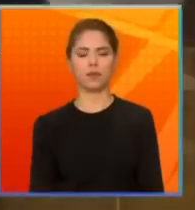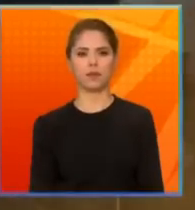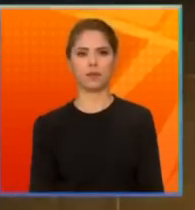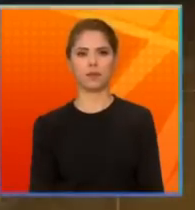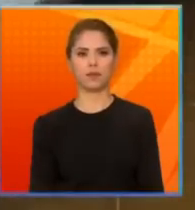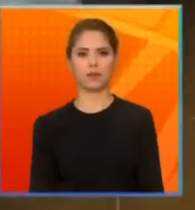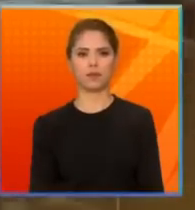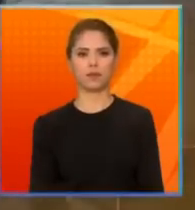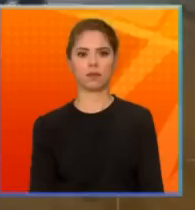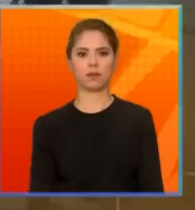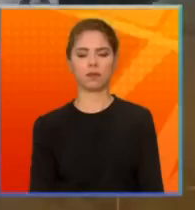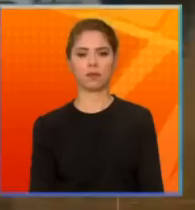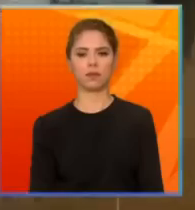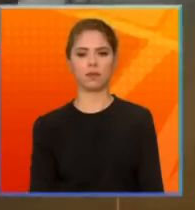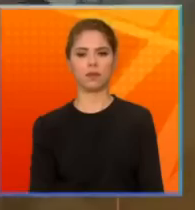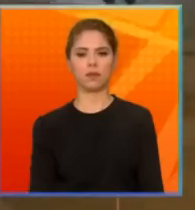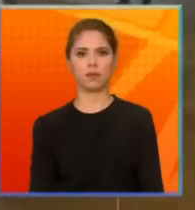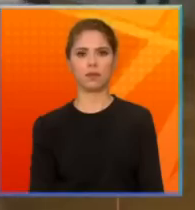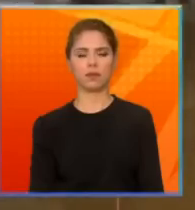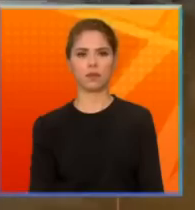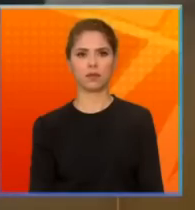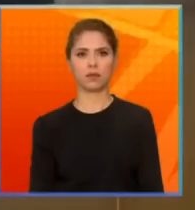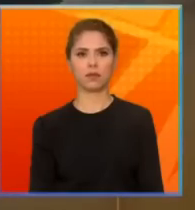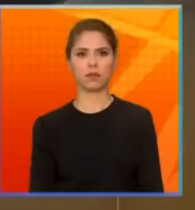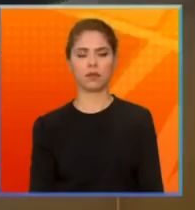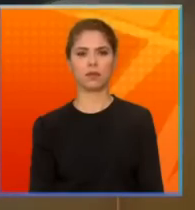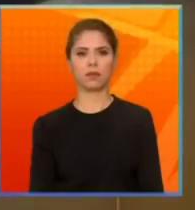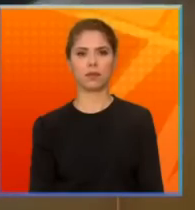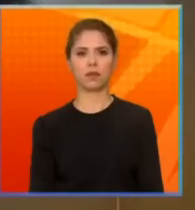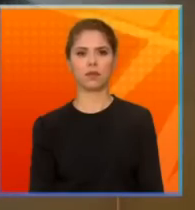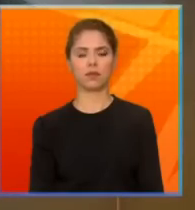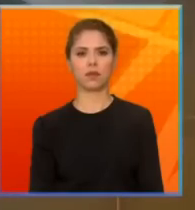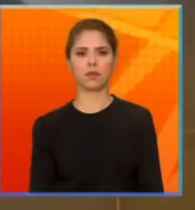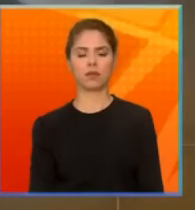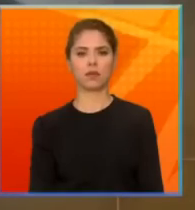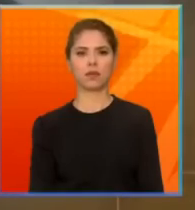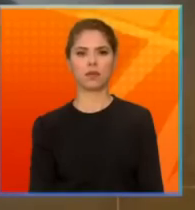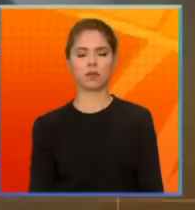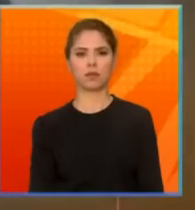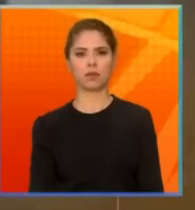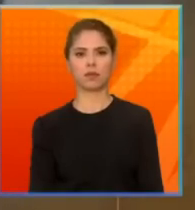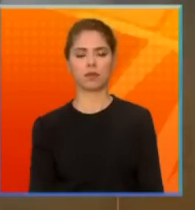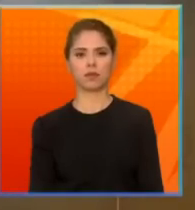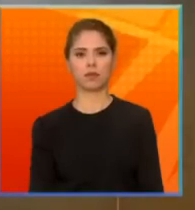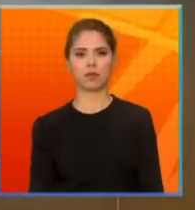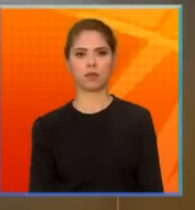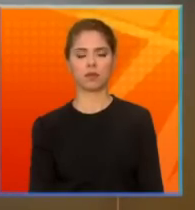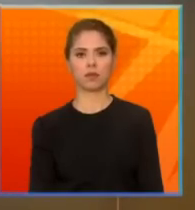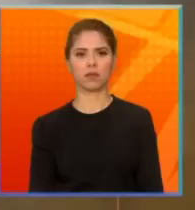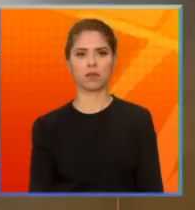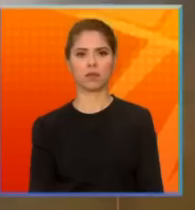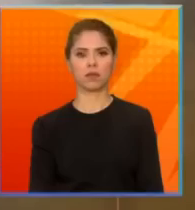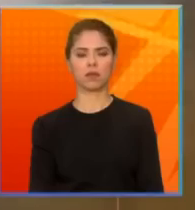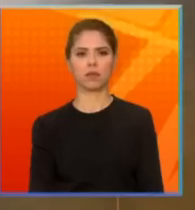Değerli İstanbullular, evlerinizde kalmanız, sizlerinde sevdiklerinin sağlığı için bazı derece